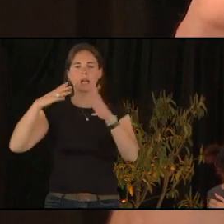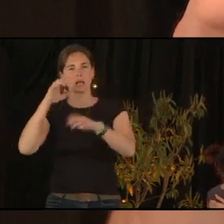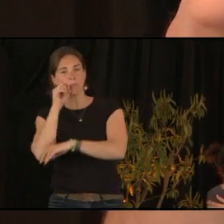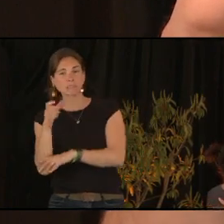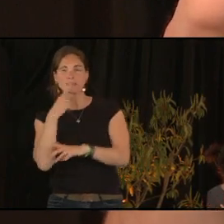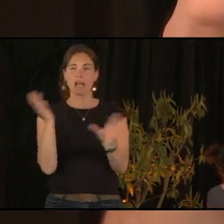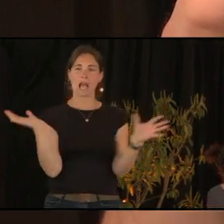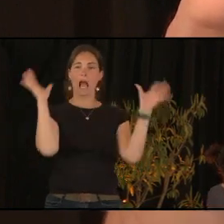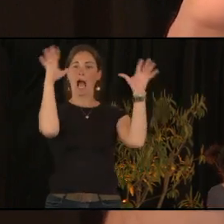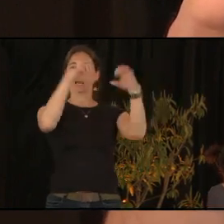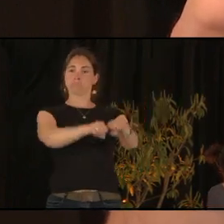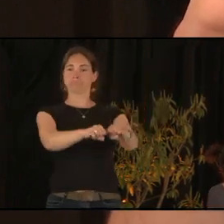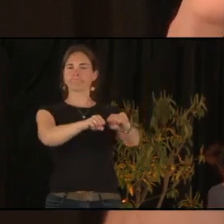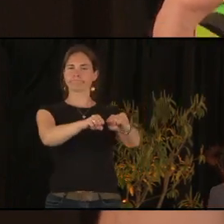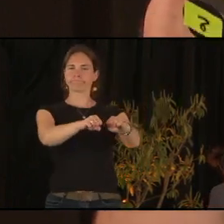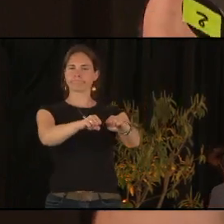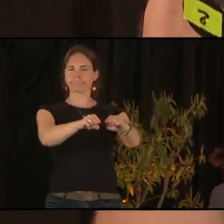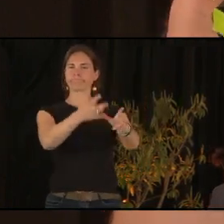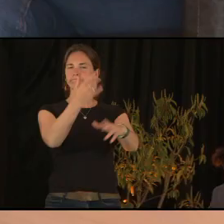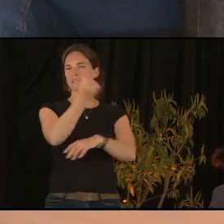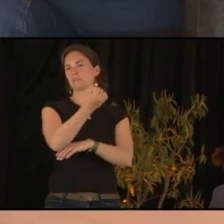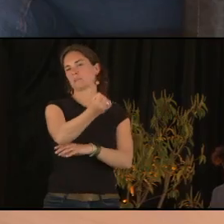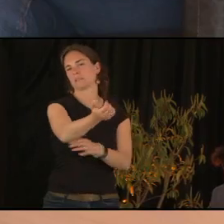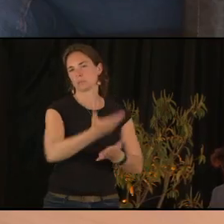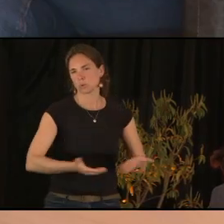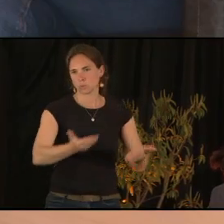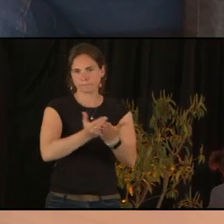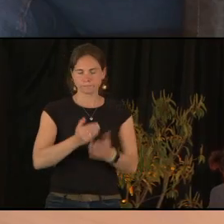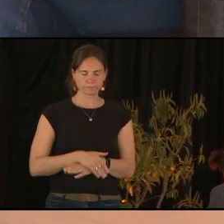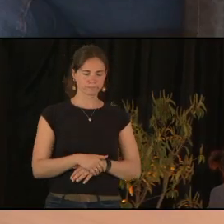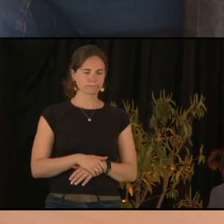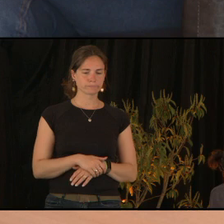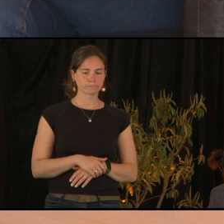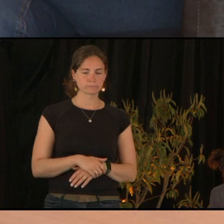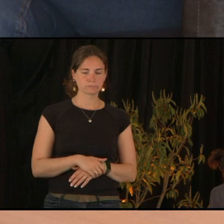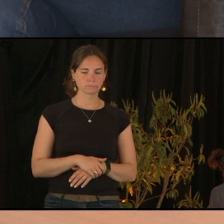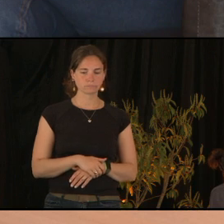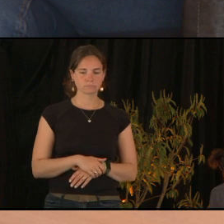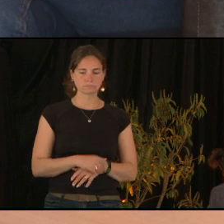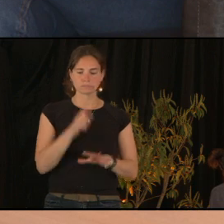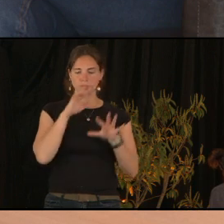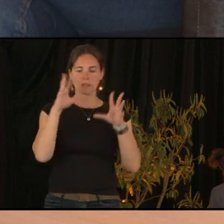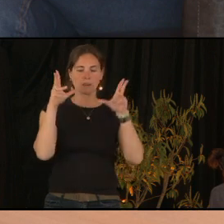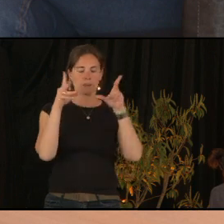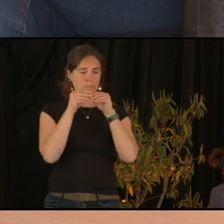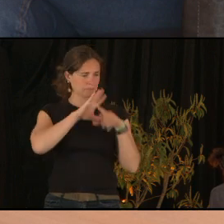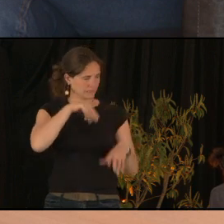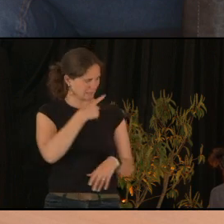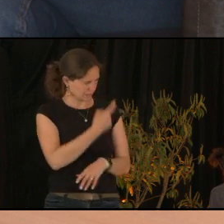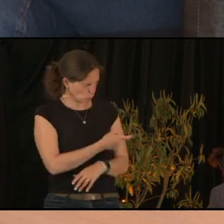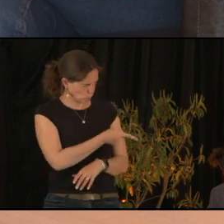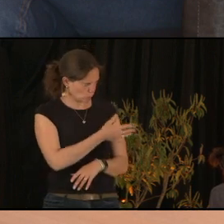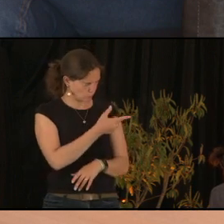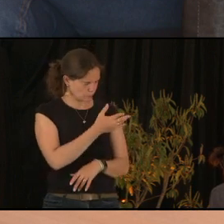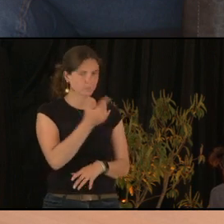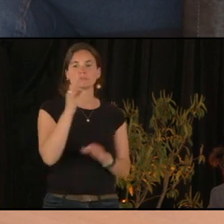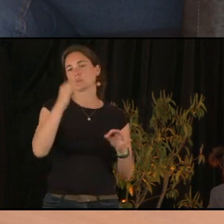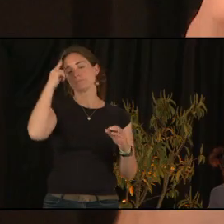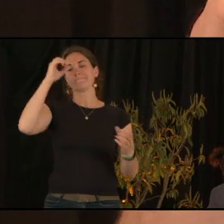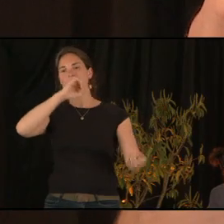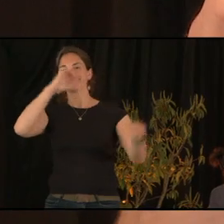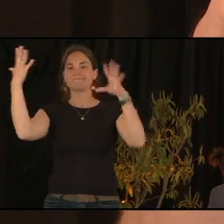capitaliste, et qui vont en s'aggravant. Et tout ça pour dire que la dernière question, c'était en effet que j'ai imaginé